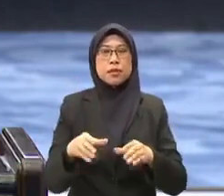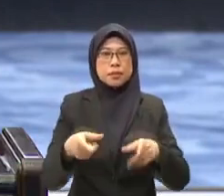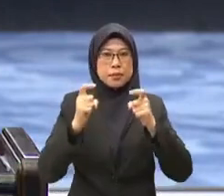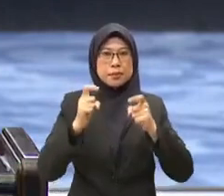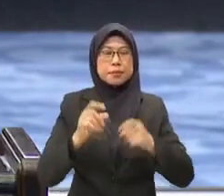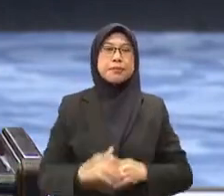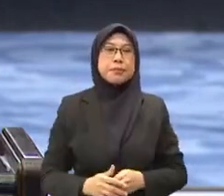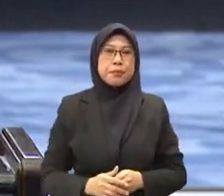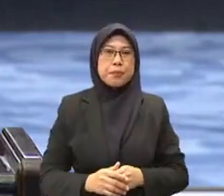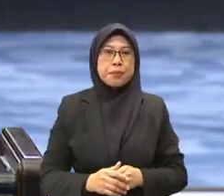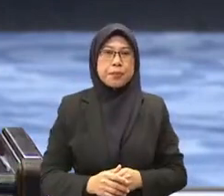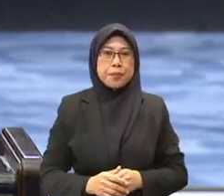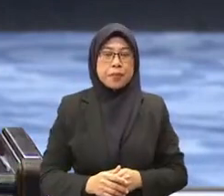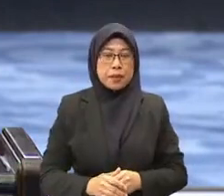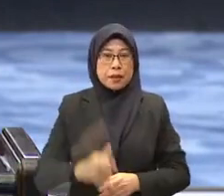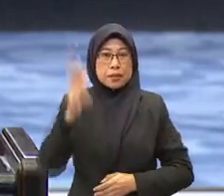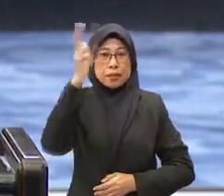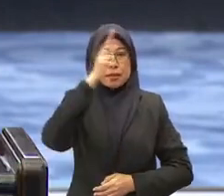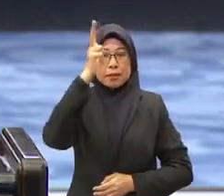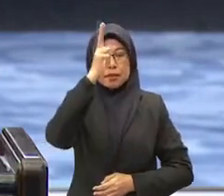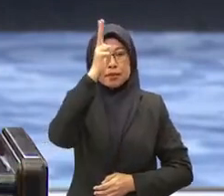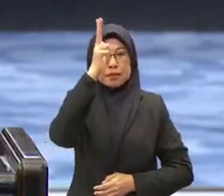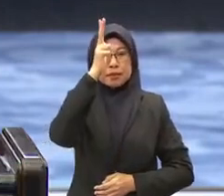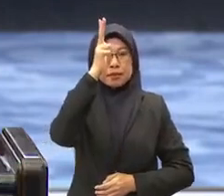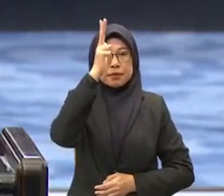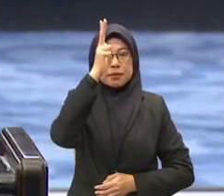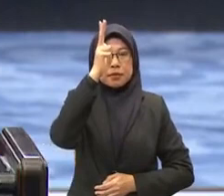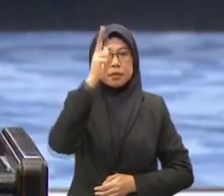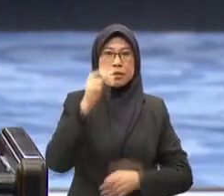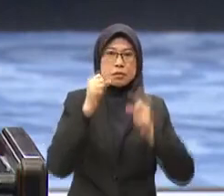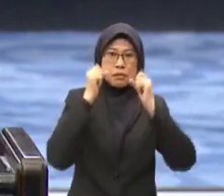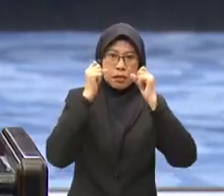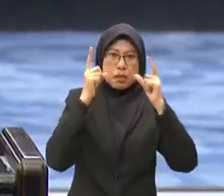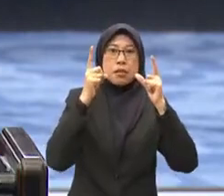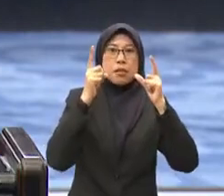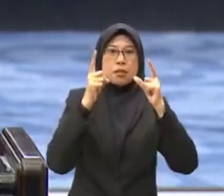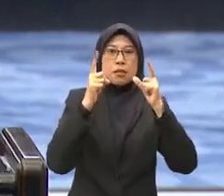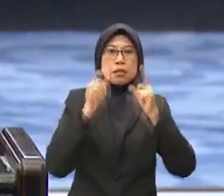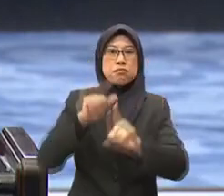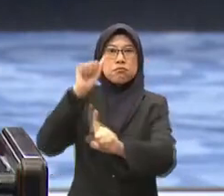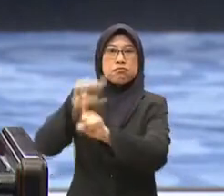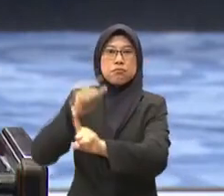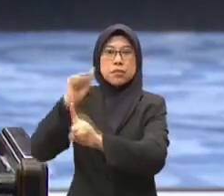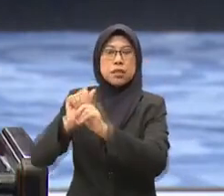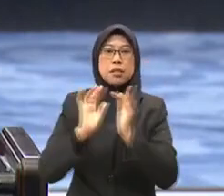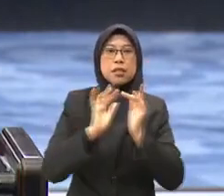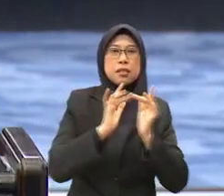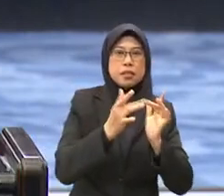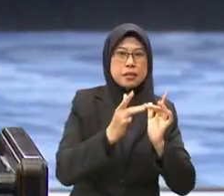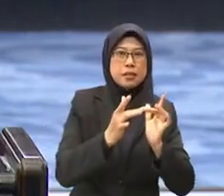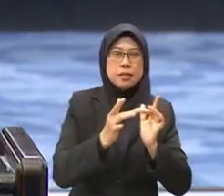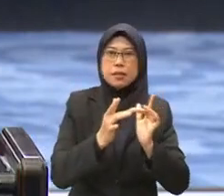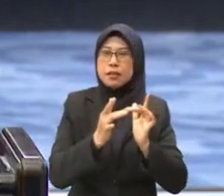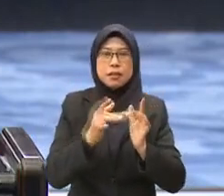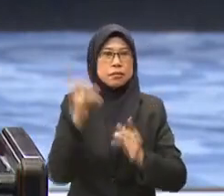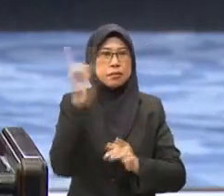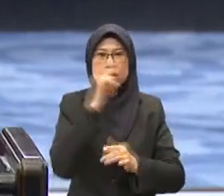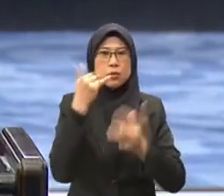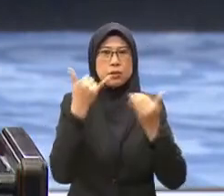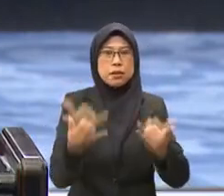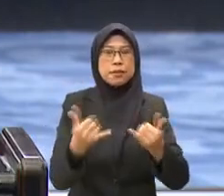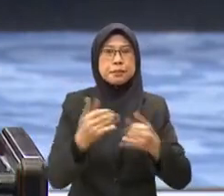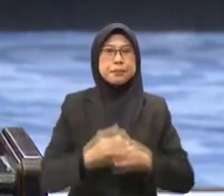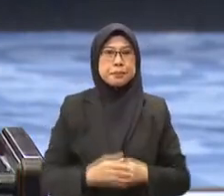segera selanjutnya kerajaan juga turut cakna mengai penipanber yangpks dengan perkembangan